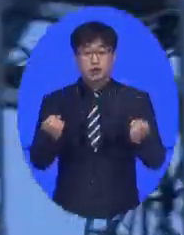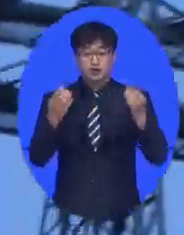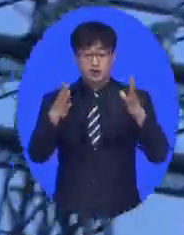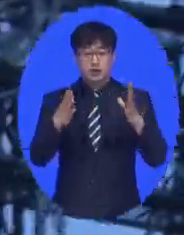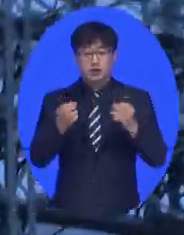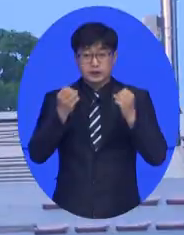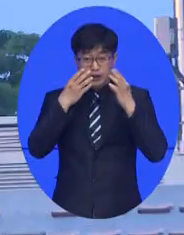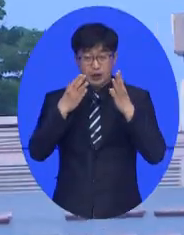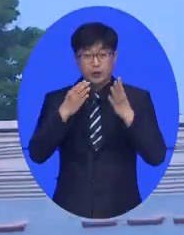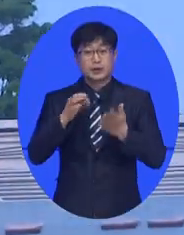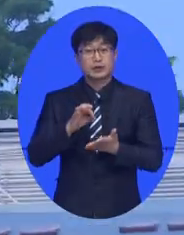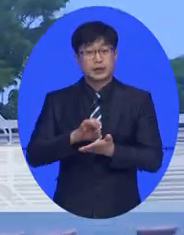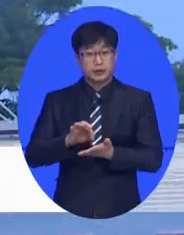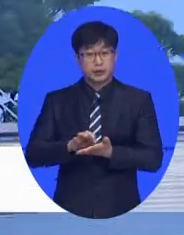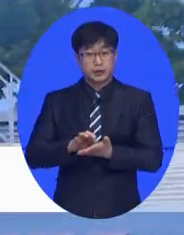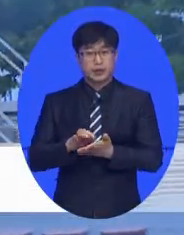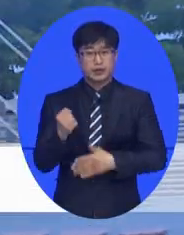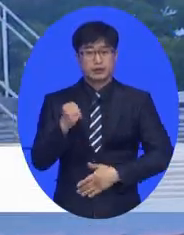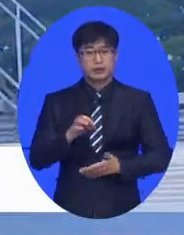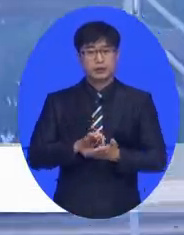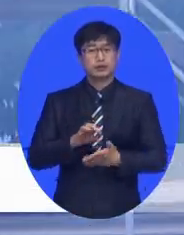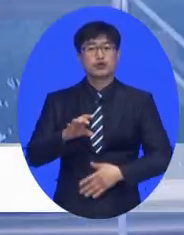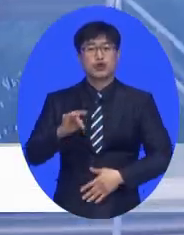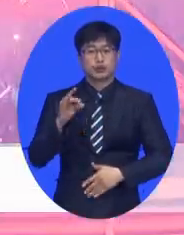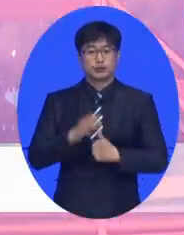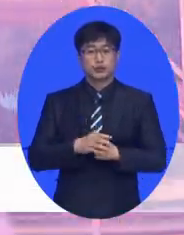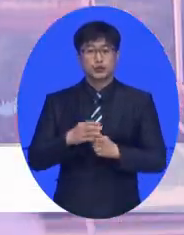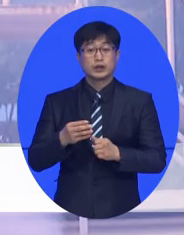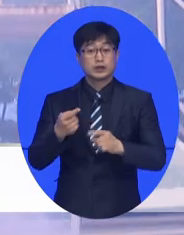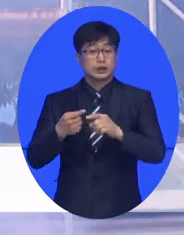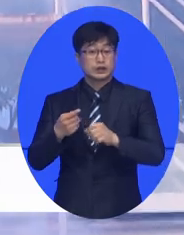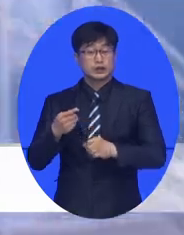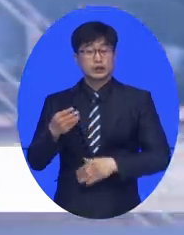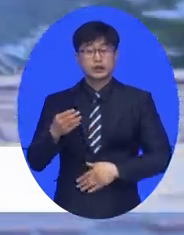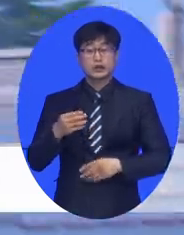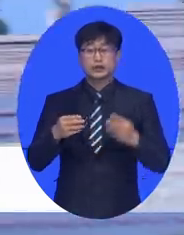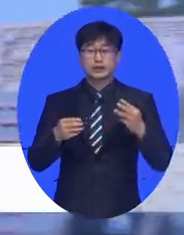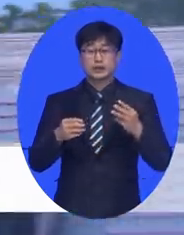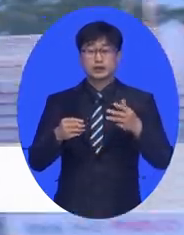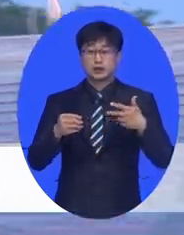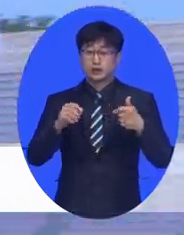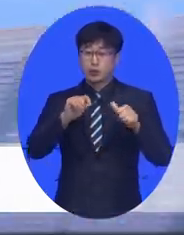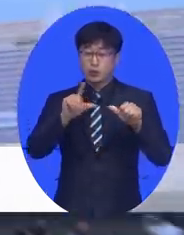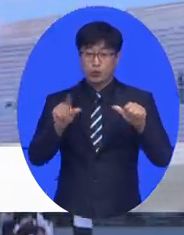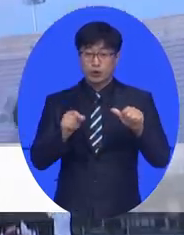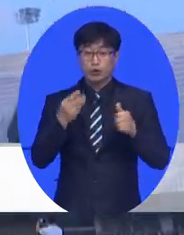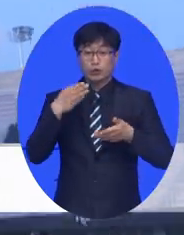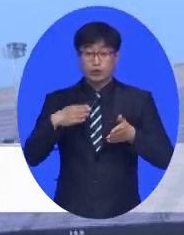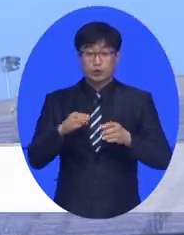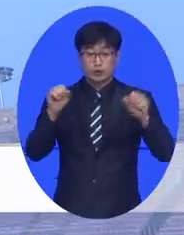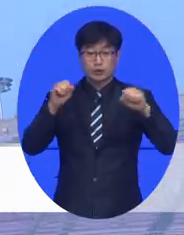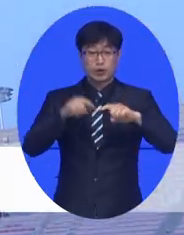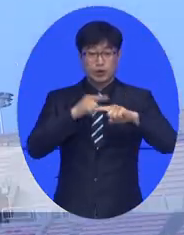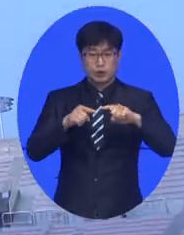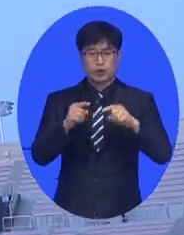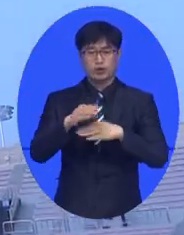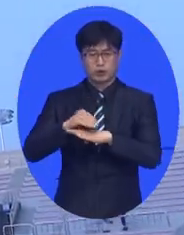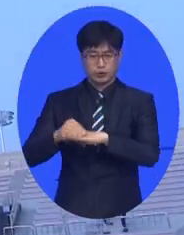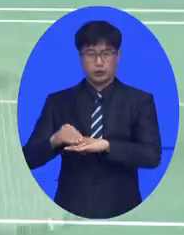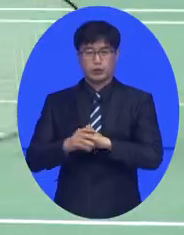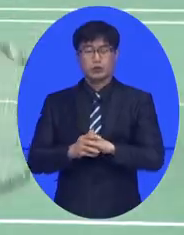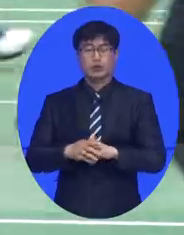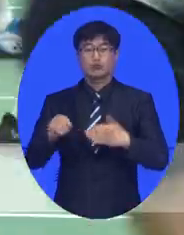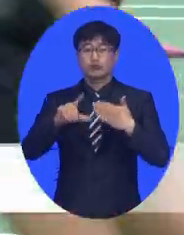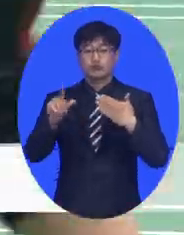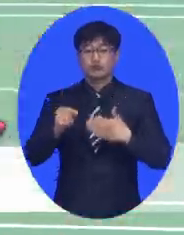에너지를 사용하는 건 이번이 처음. 지난달 경기도 장애인 체육대회에 이어 경기도 체육대회에도 적용했습니다. 오는